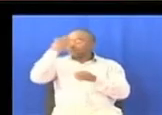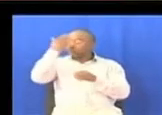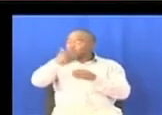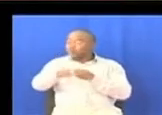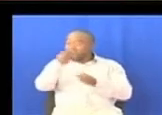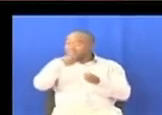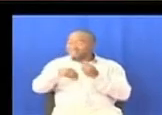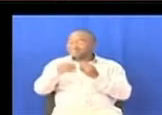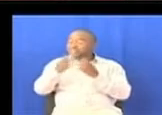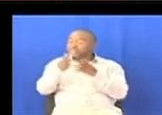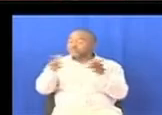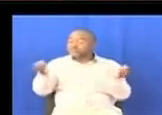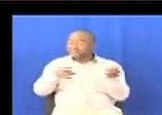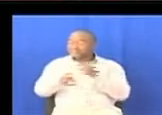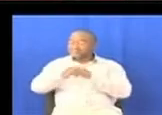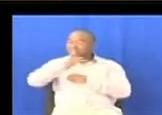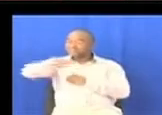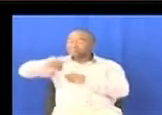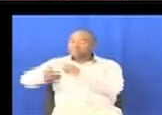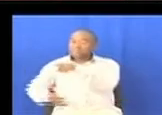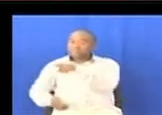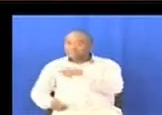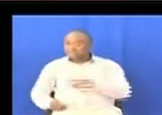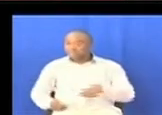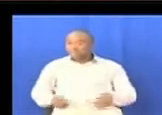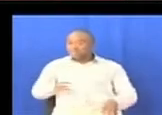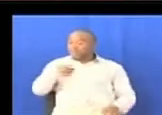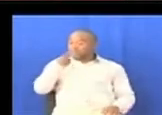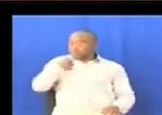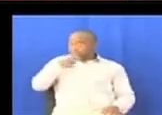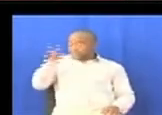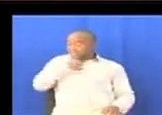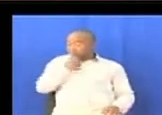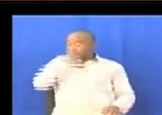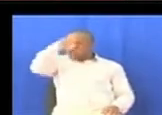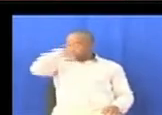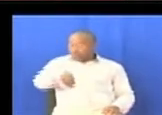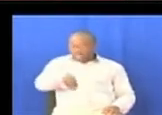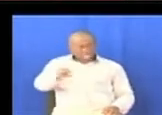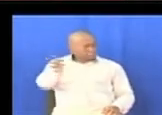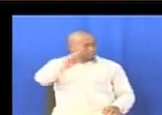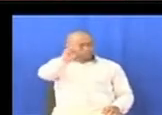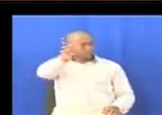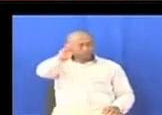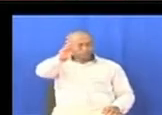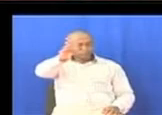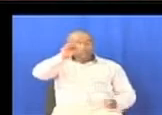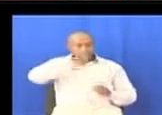iozee shambani, alafu unasema sitapata kura. Hapana.